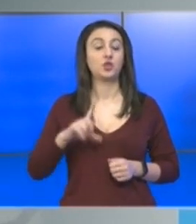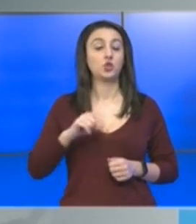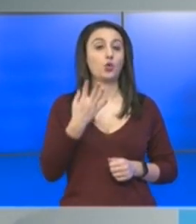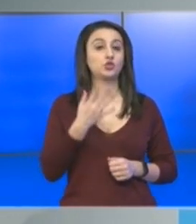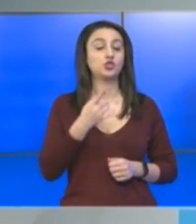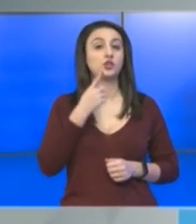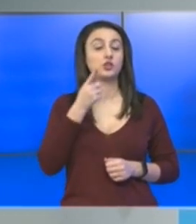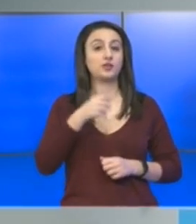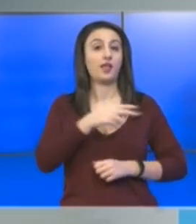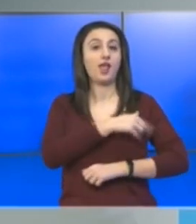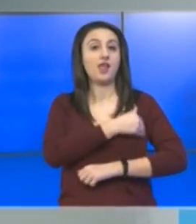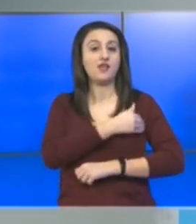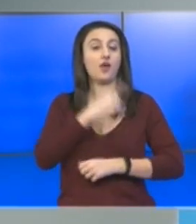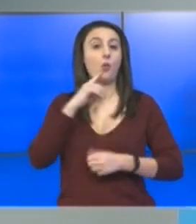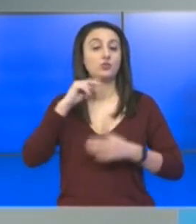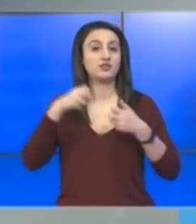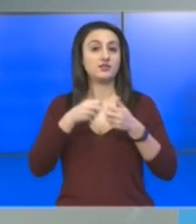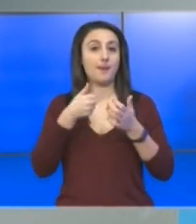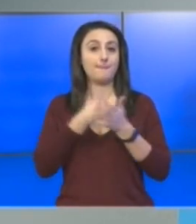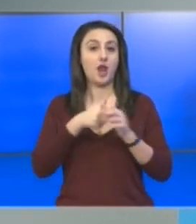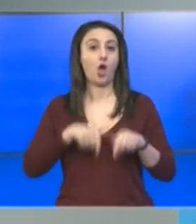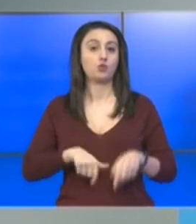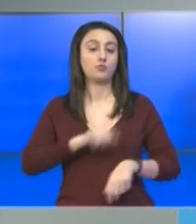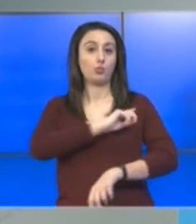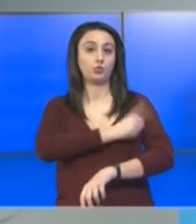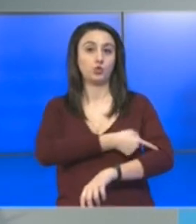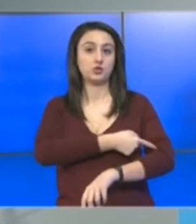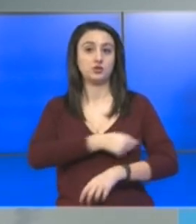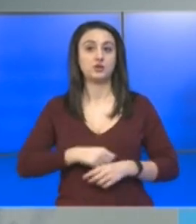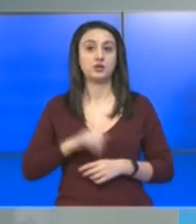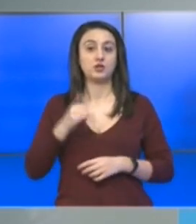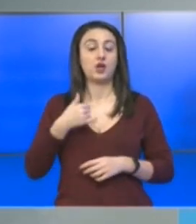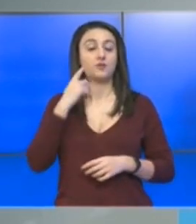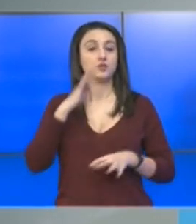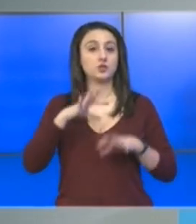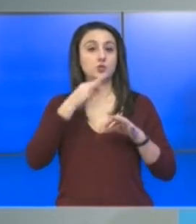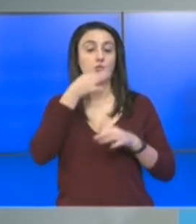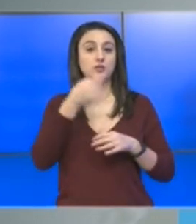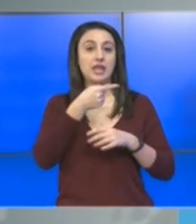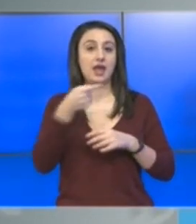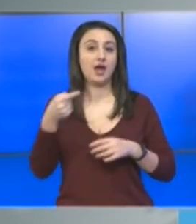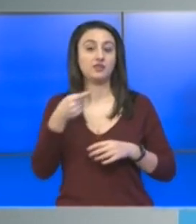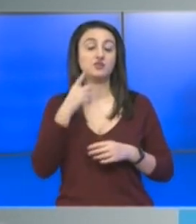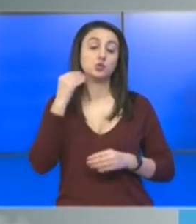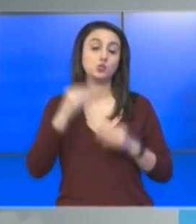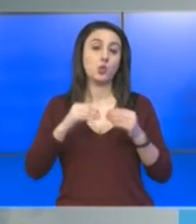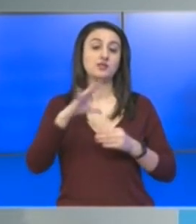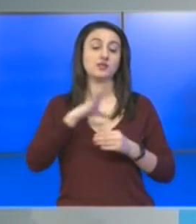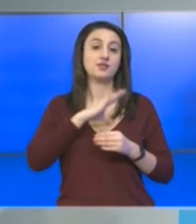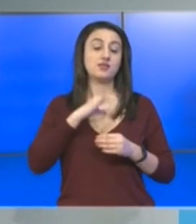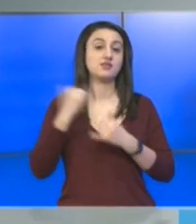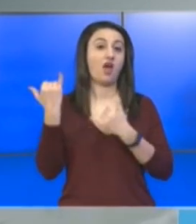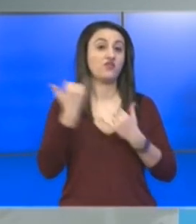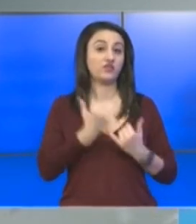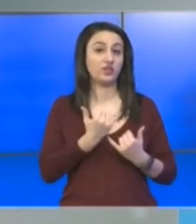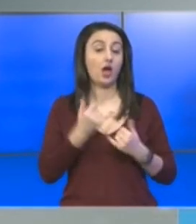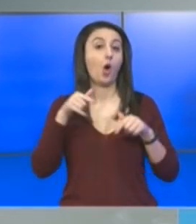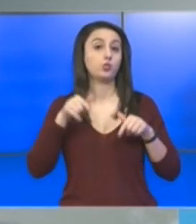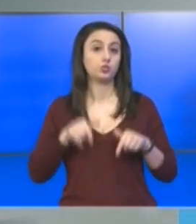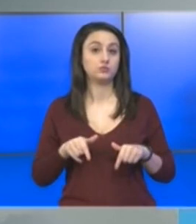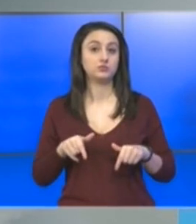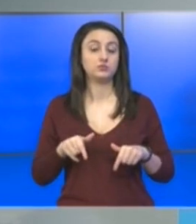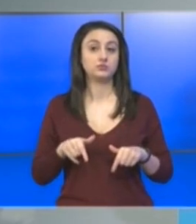dintre aceștia au fost testați până în aceste momente de autorități și au fost declarați negativ. Situația interesantă vine cumva în ideea în